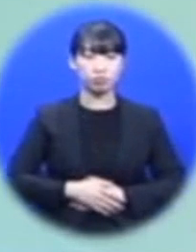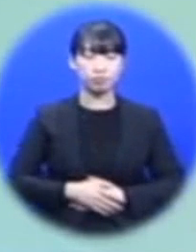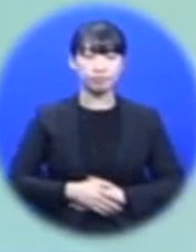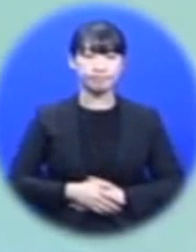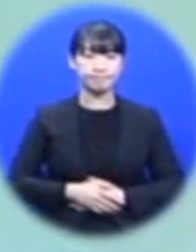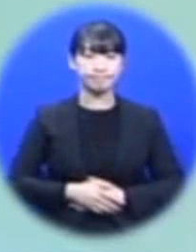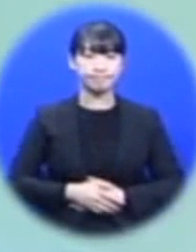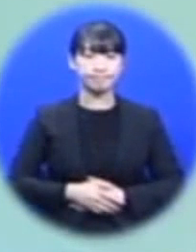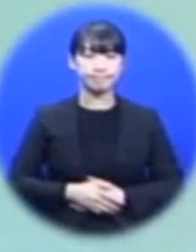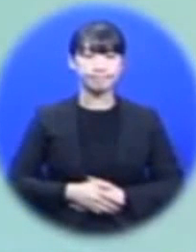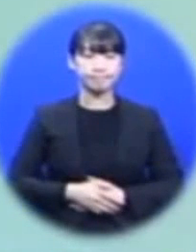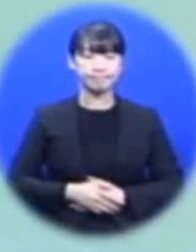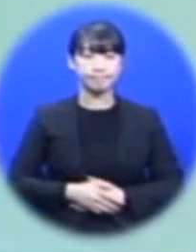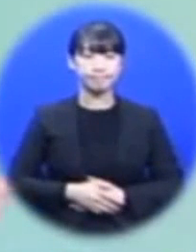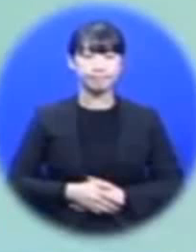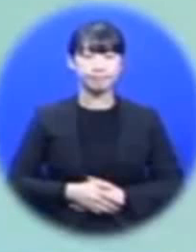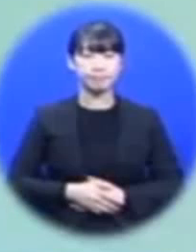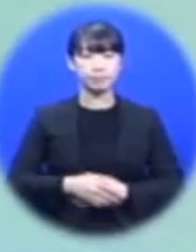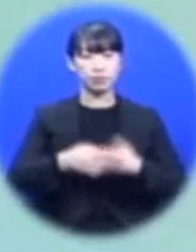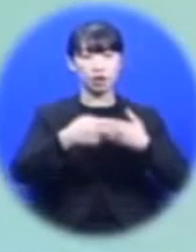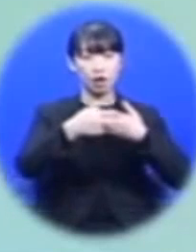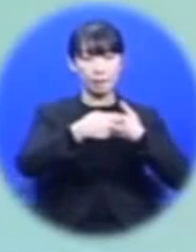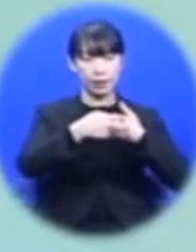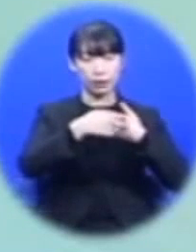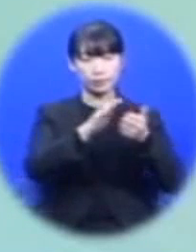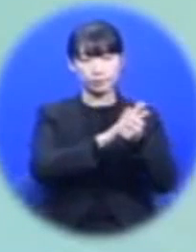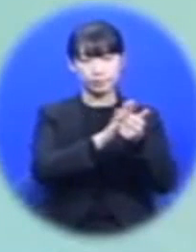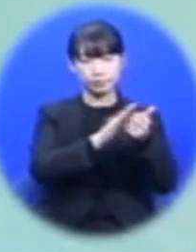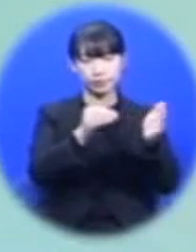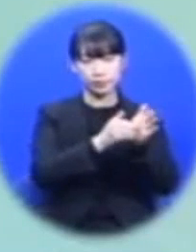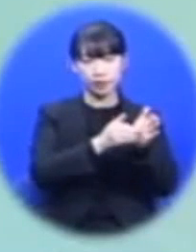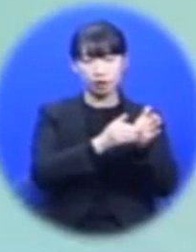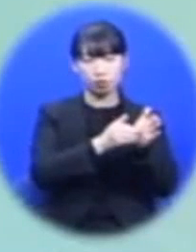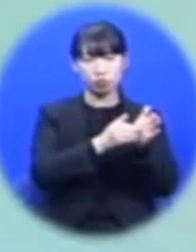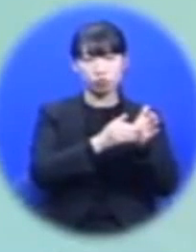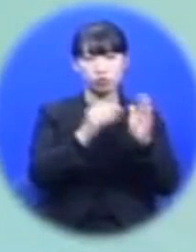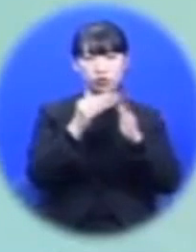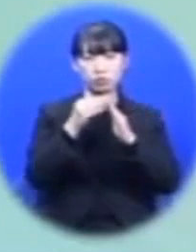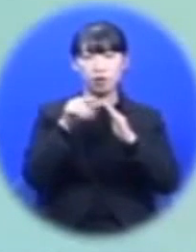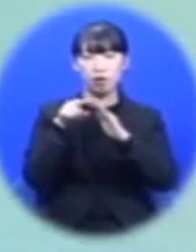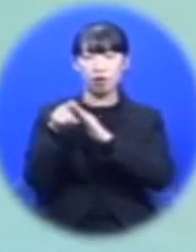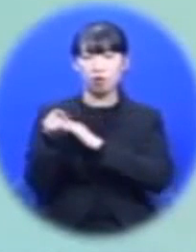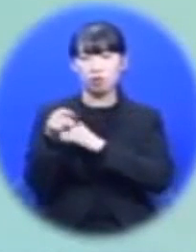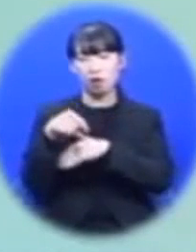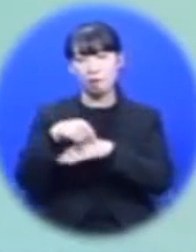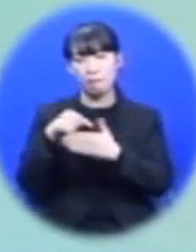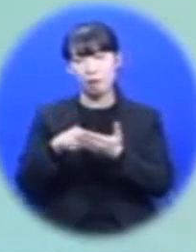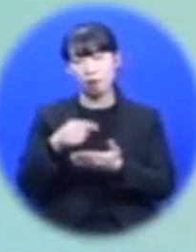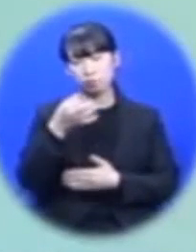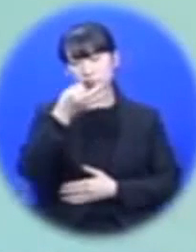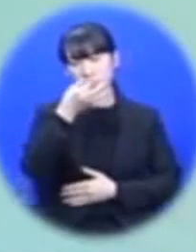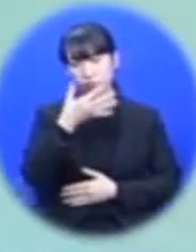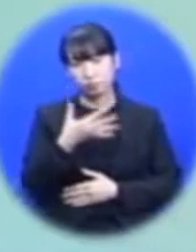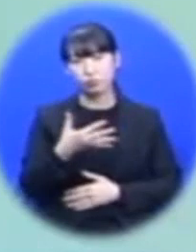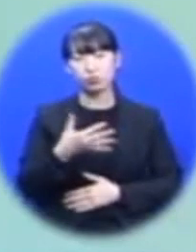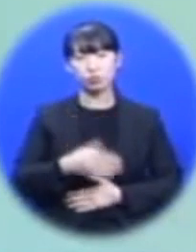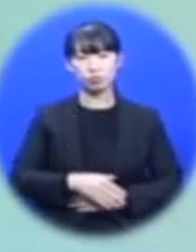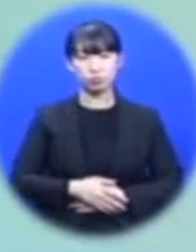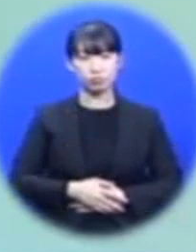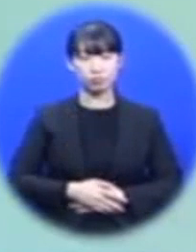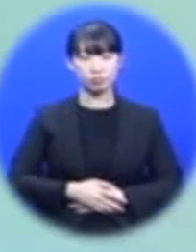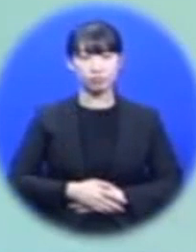나니까 병원에서 이렇게 나오면서 마음이 힘들더라고요 어머님 심정이 그러신